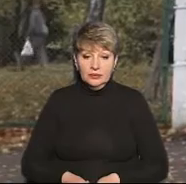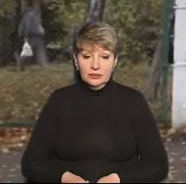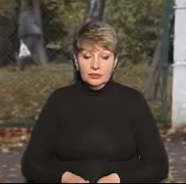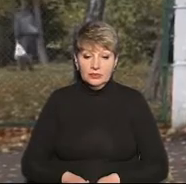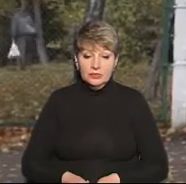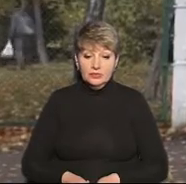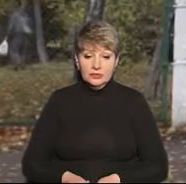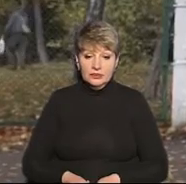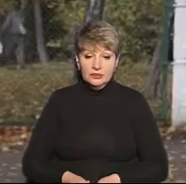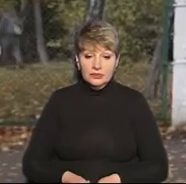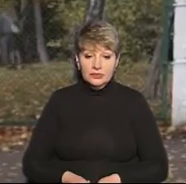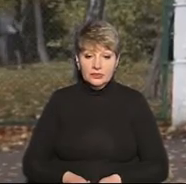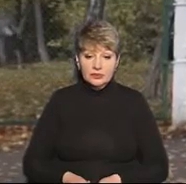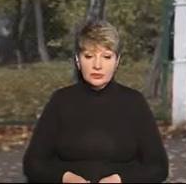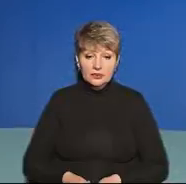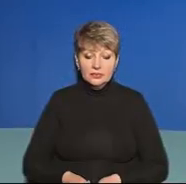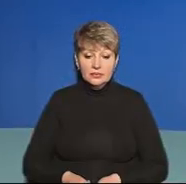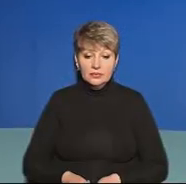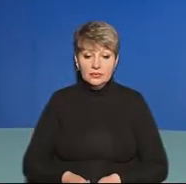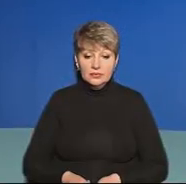Суспільному. Черкаси.